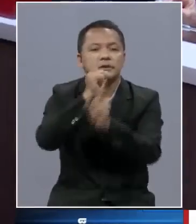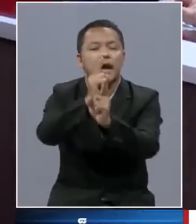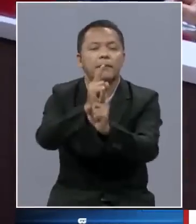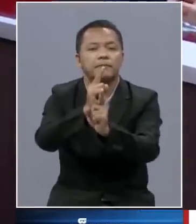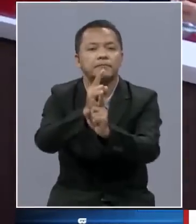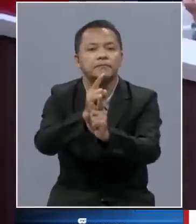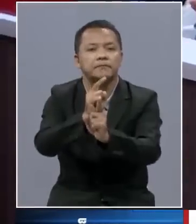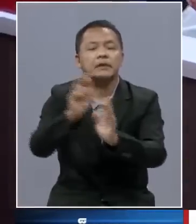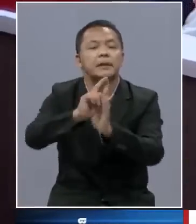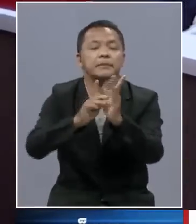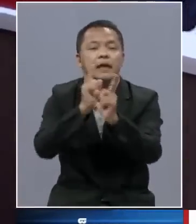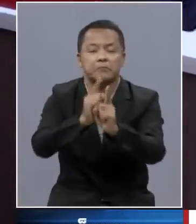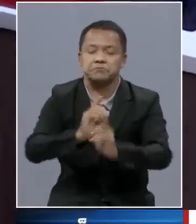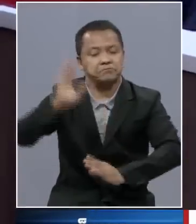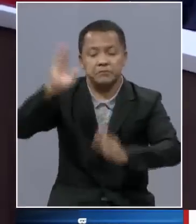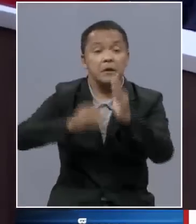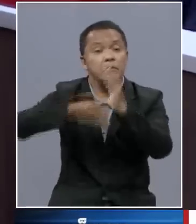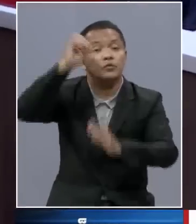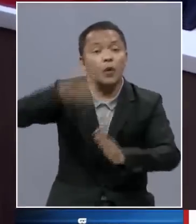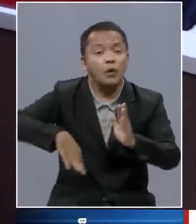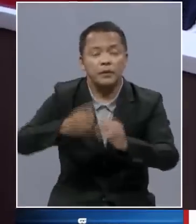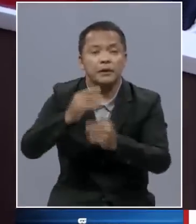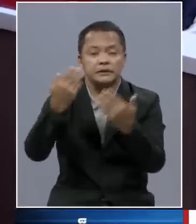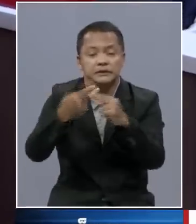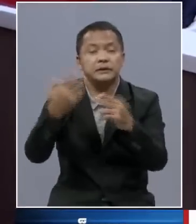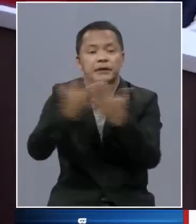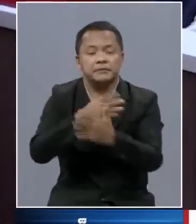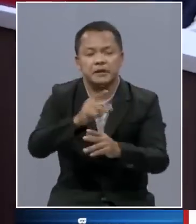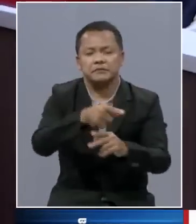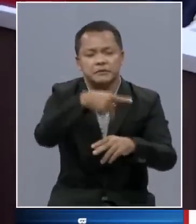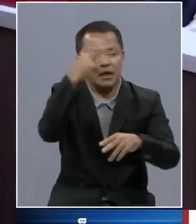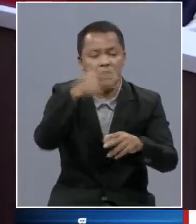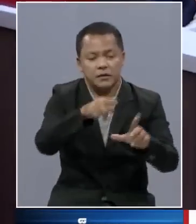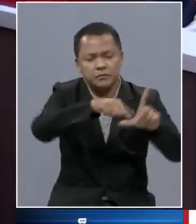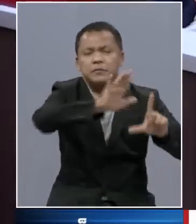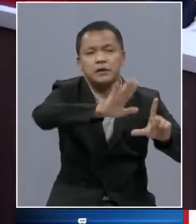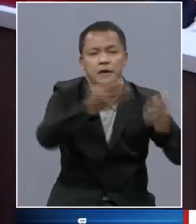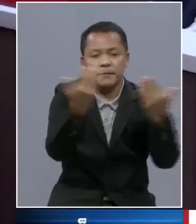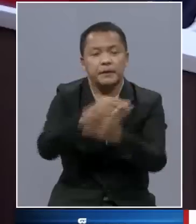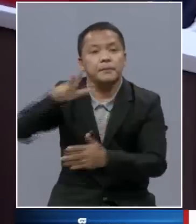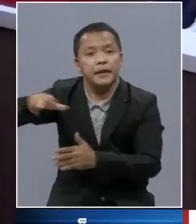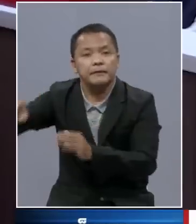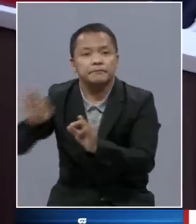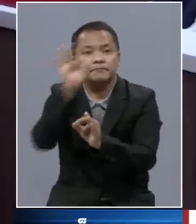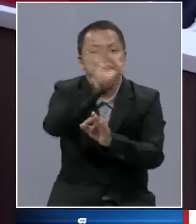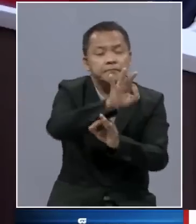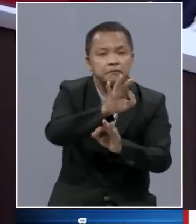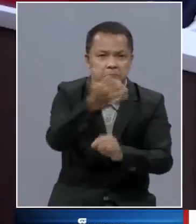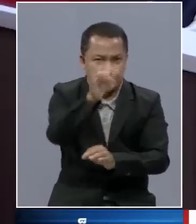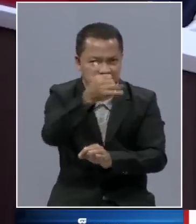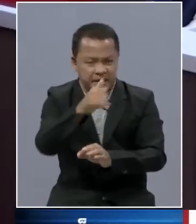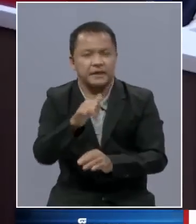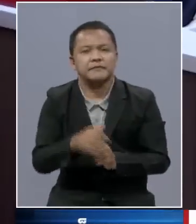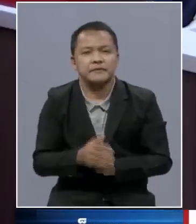สมมติไม่ผ่านอ่ะก็ไม่โหวตอีกหรือไปเปลี่ยนชื่อเลยไม่เอาแคนดิเดตนายกของพรรคก้าวไกลแล้วเปลี่ยนเป็นของเพื่อไทยแบบนี้ก็อาจจะออกมา